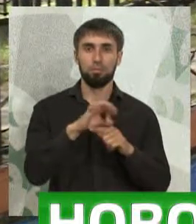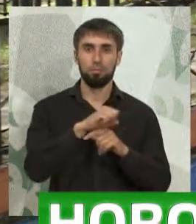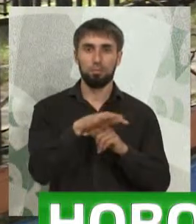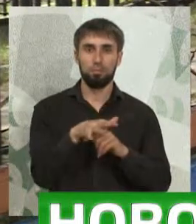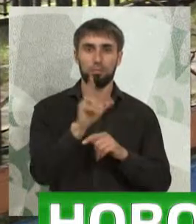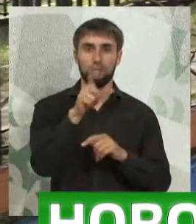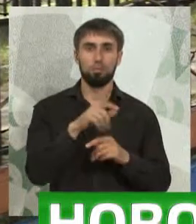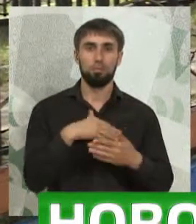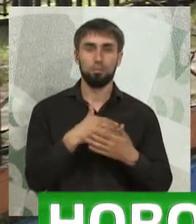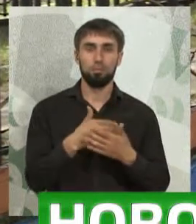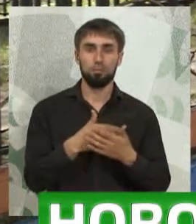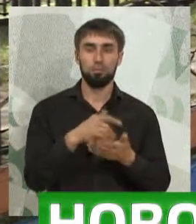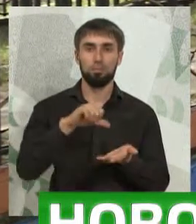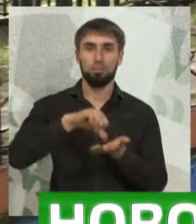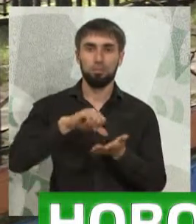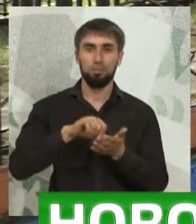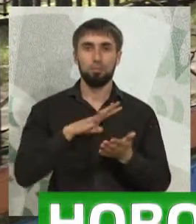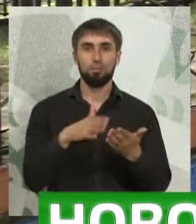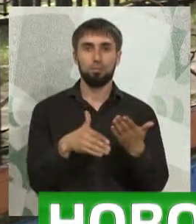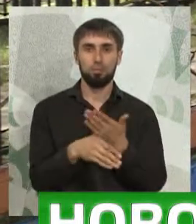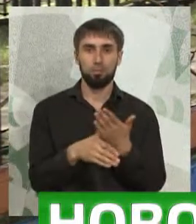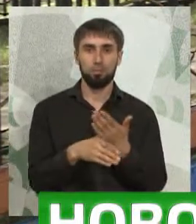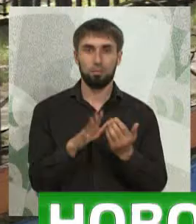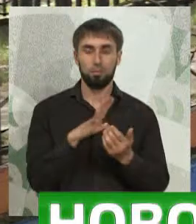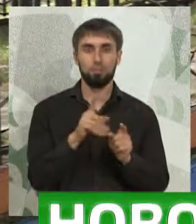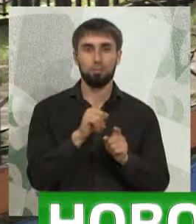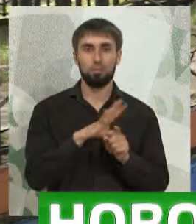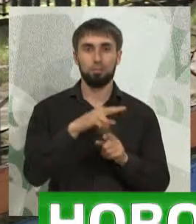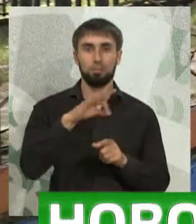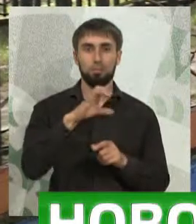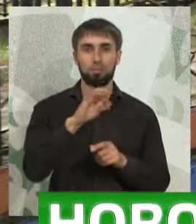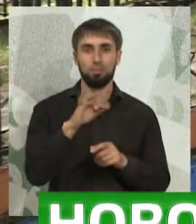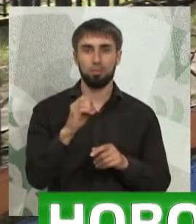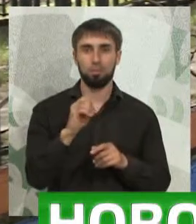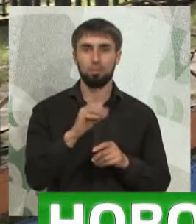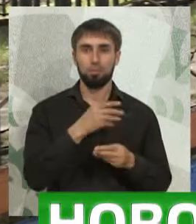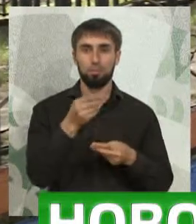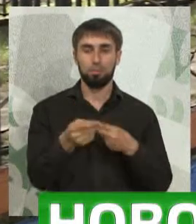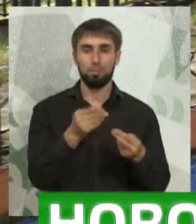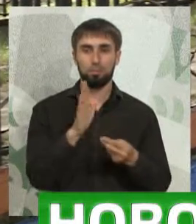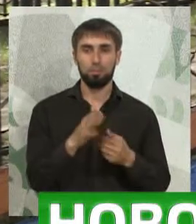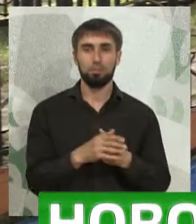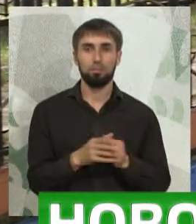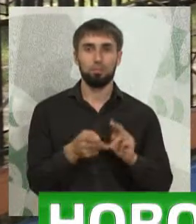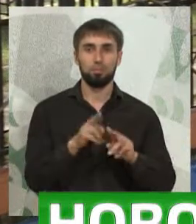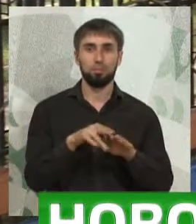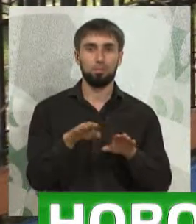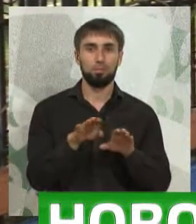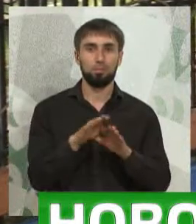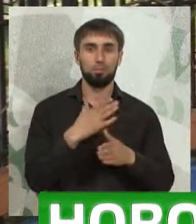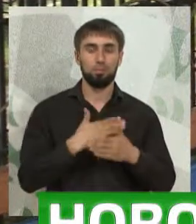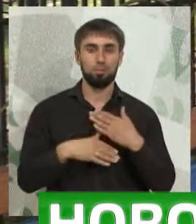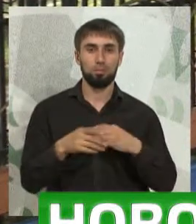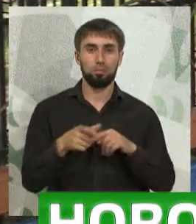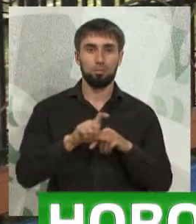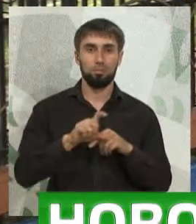которые помогали, находились, им какое-то пособие это выплачиваться будет. Это тоже очень радует, потому